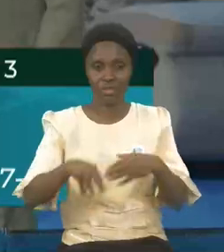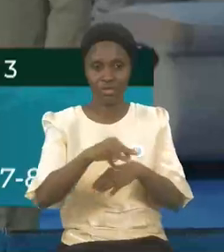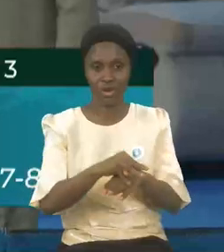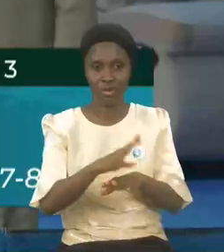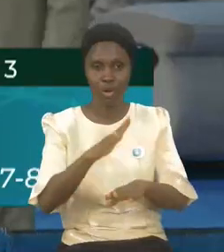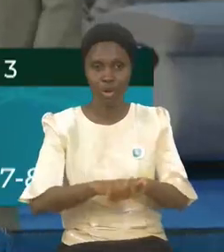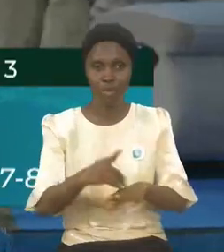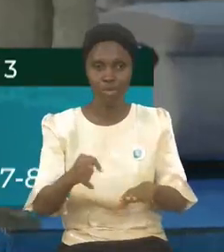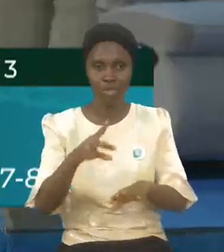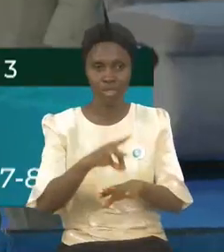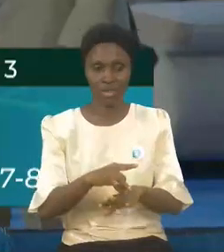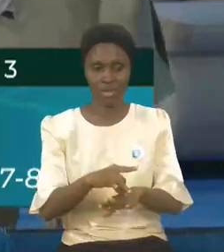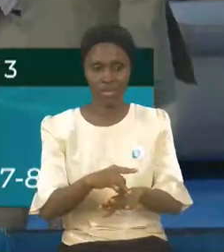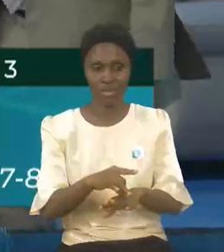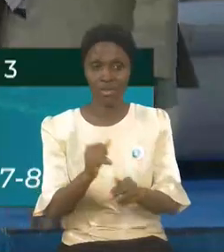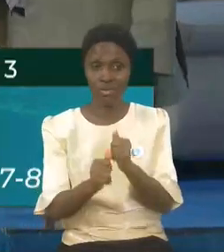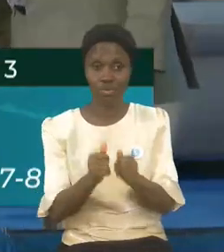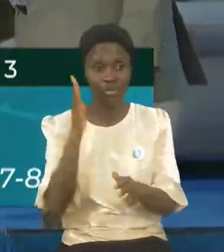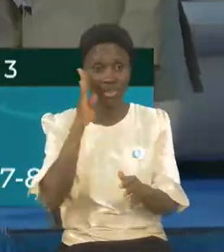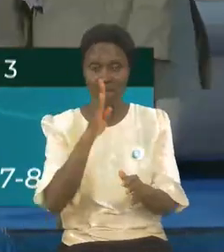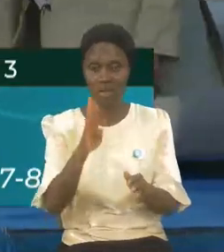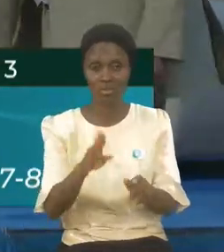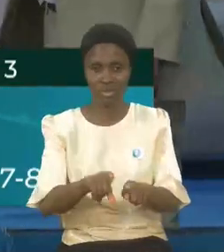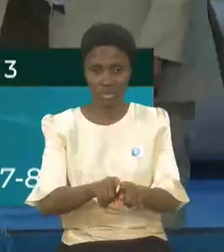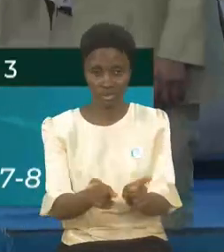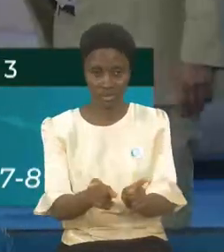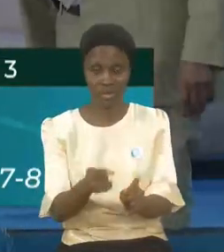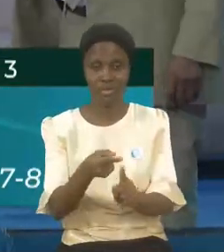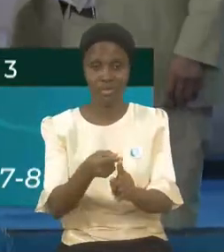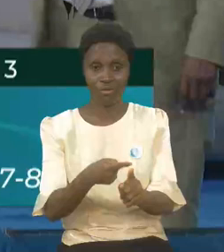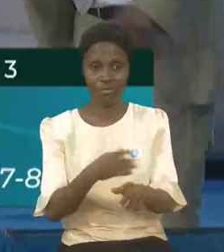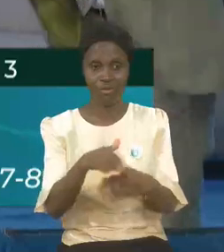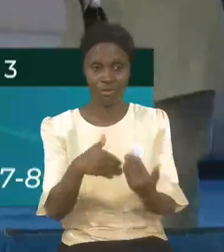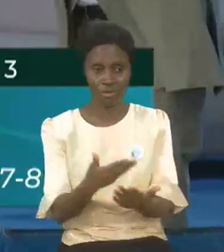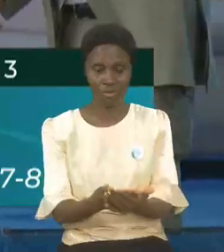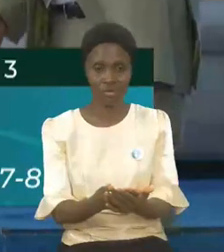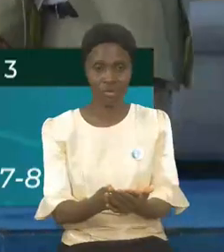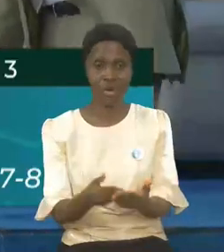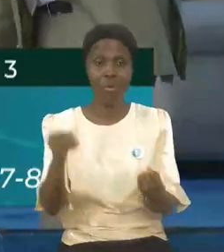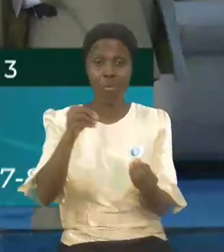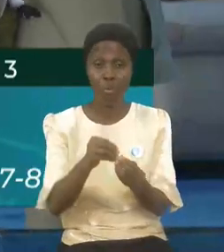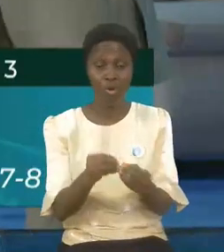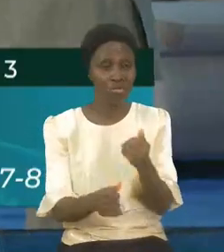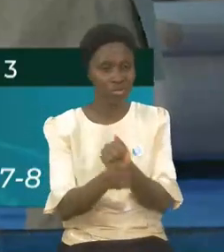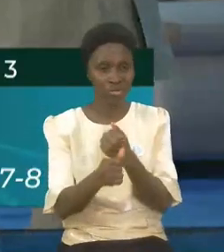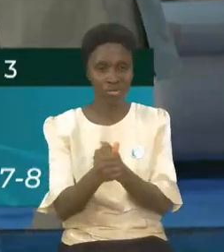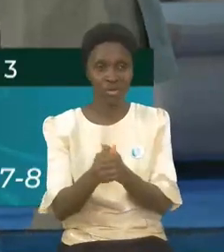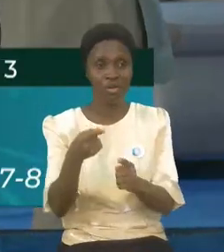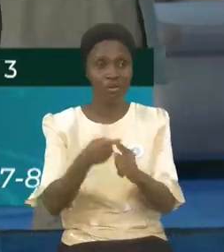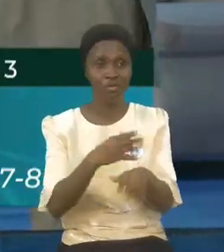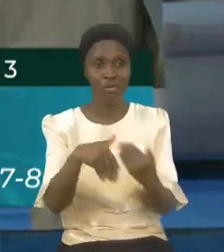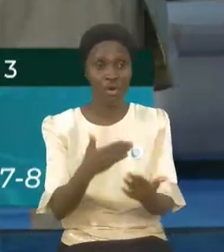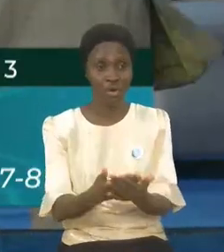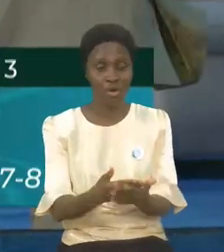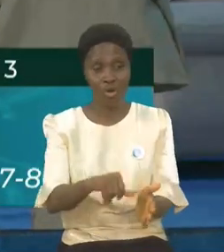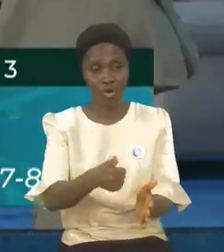royaume qui existera sur la terre, différent de tous les